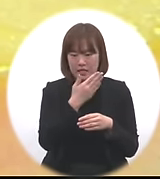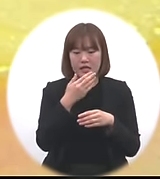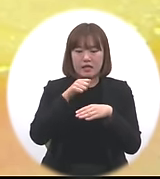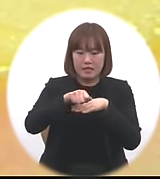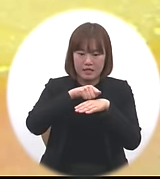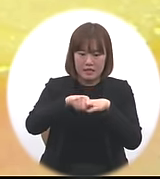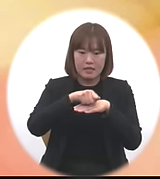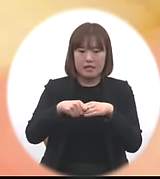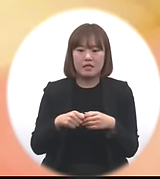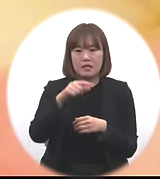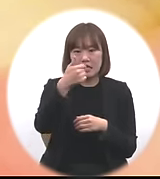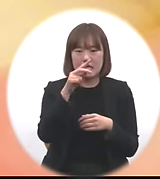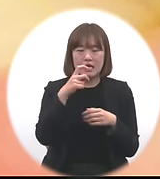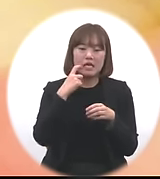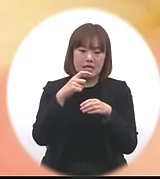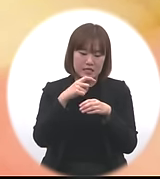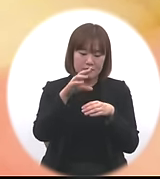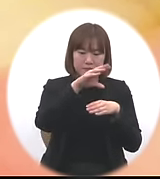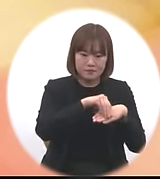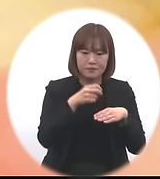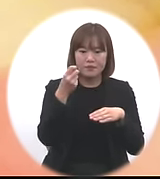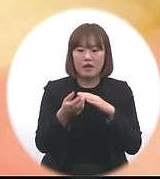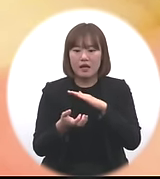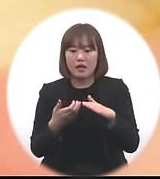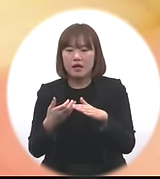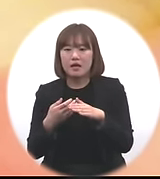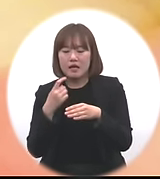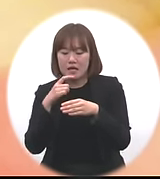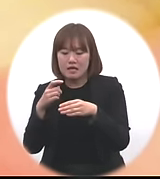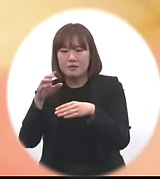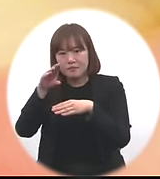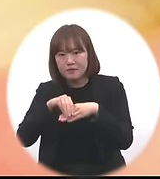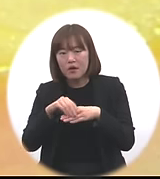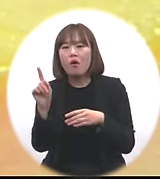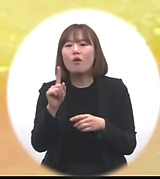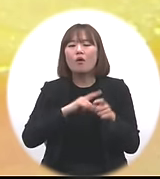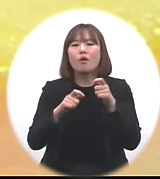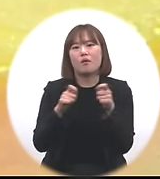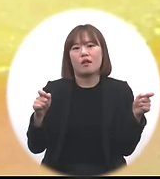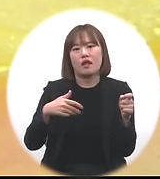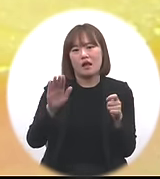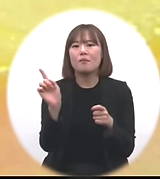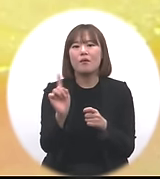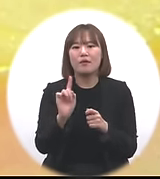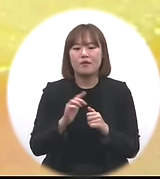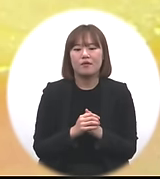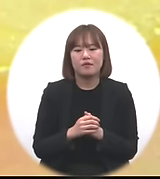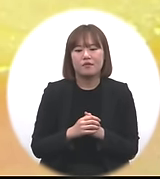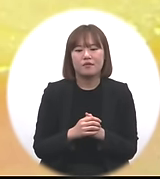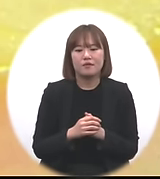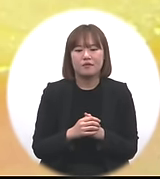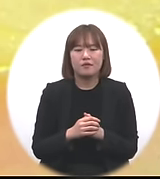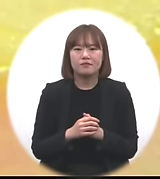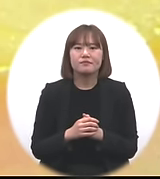지났어요. 이분이 스스로 닦아갖고 온 겁니다. 자, 여기다가 금을 집어넣는 거 하고요. 조금 전에 보신 여기다 금을 집어넣는 거 하고 어느 게 오래